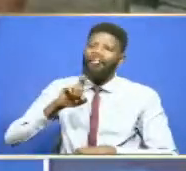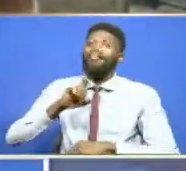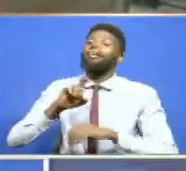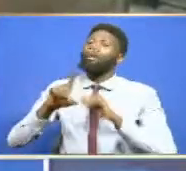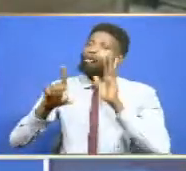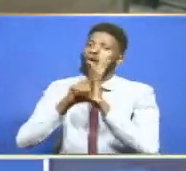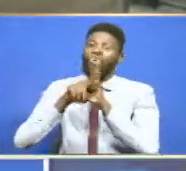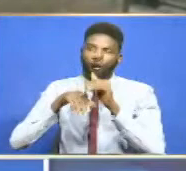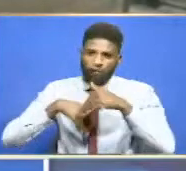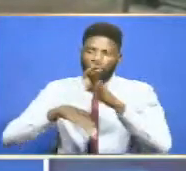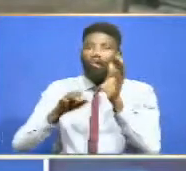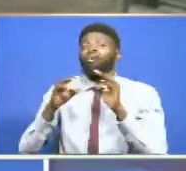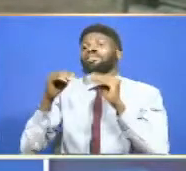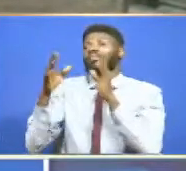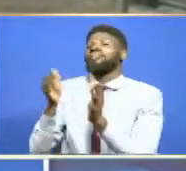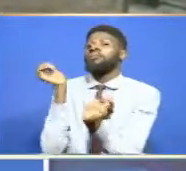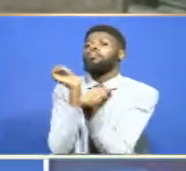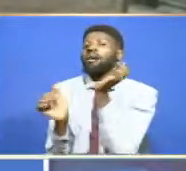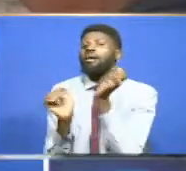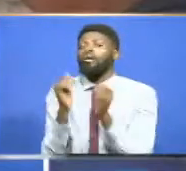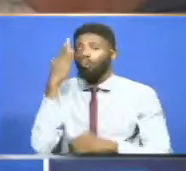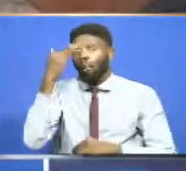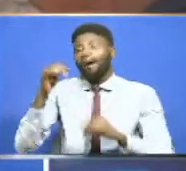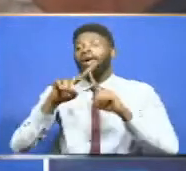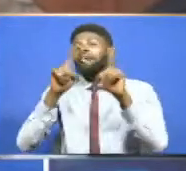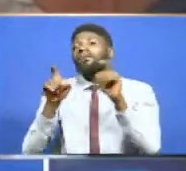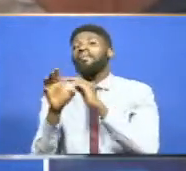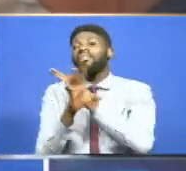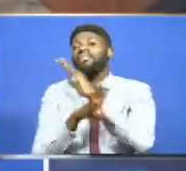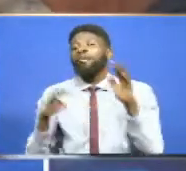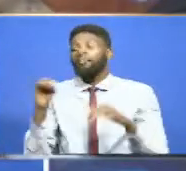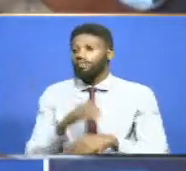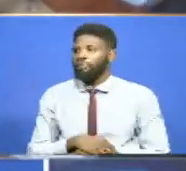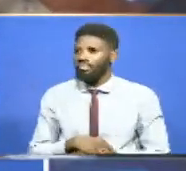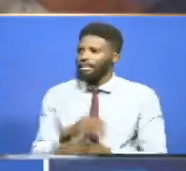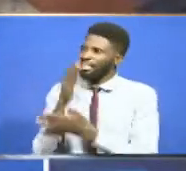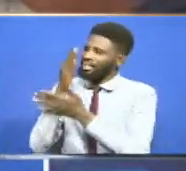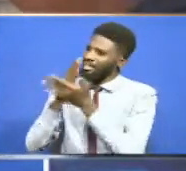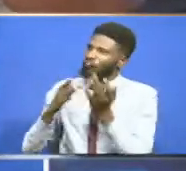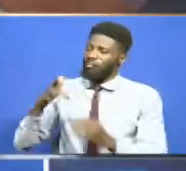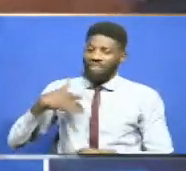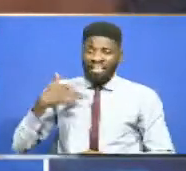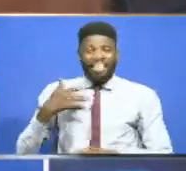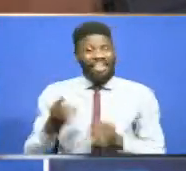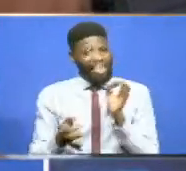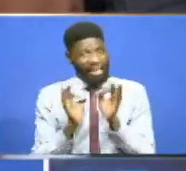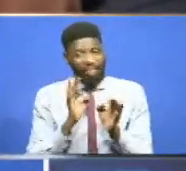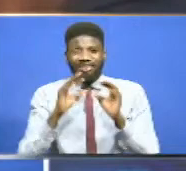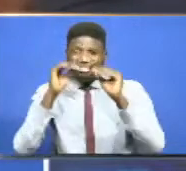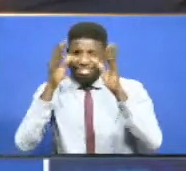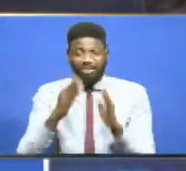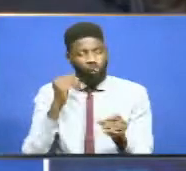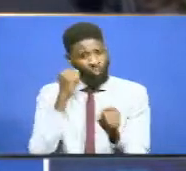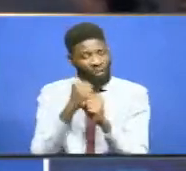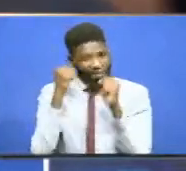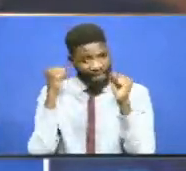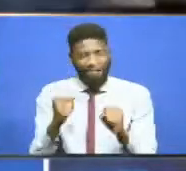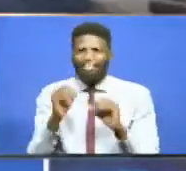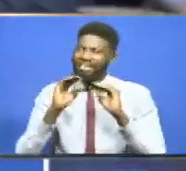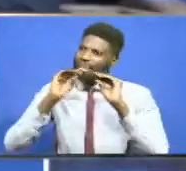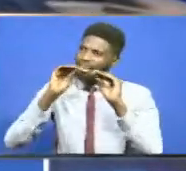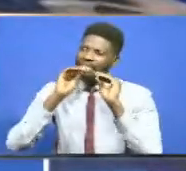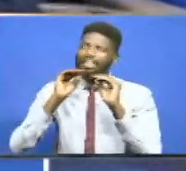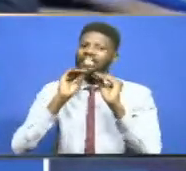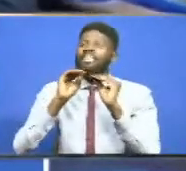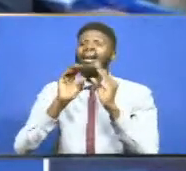kisheria. Kwa nini hiyo mtihani iliweza kulik? Wengine wanahisi kwamba ikiwa walimu watajitahidi na kukamilisha mtaala kwa wakati